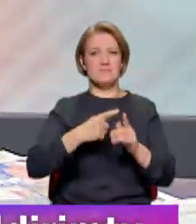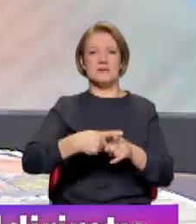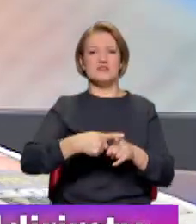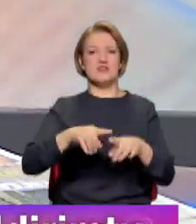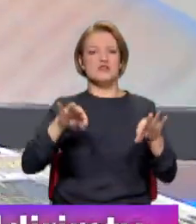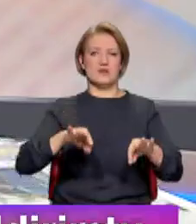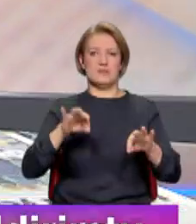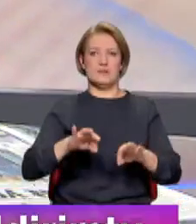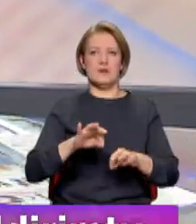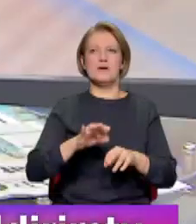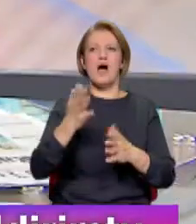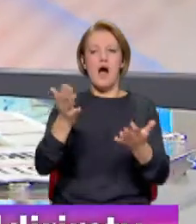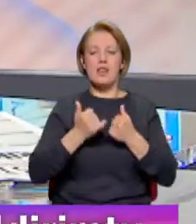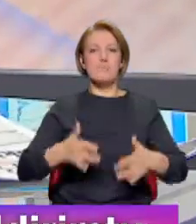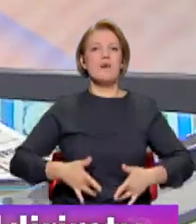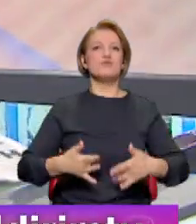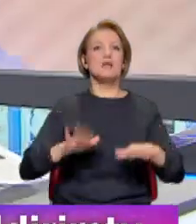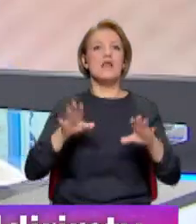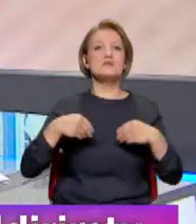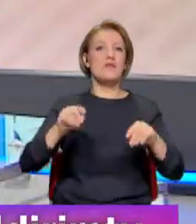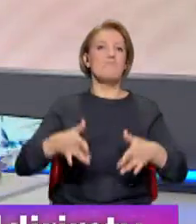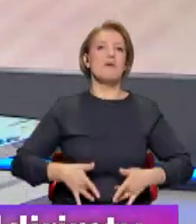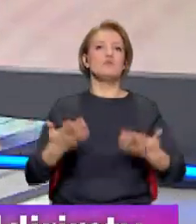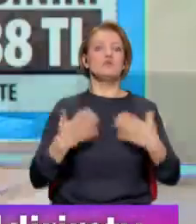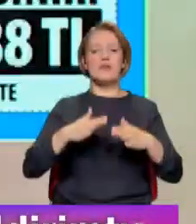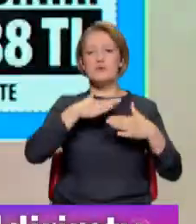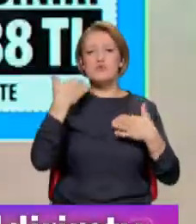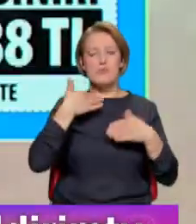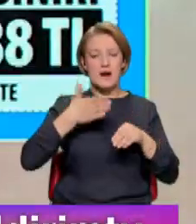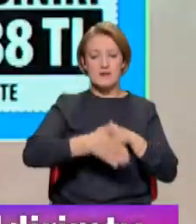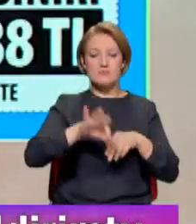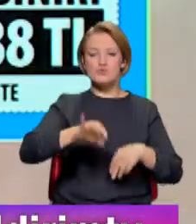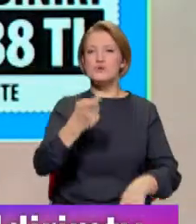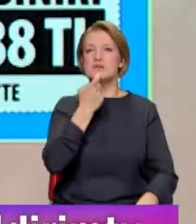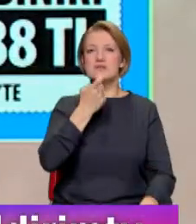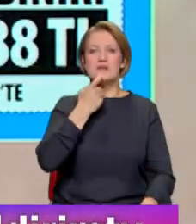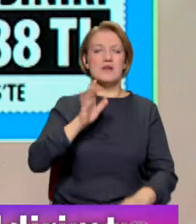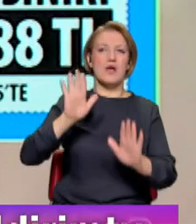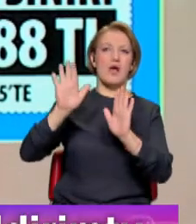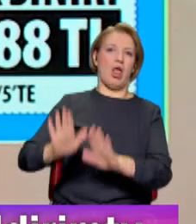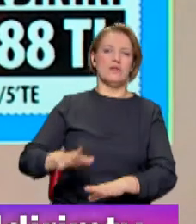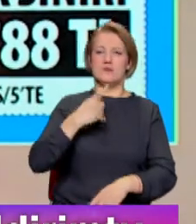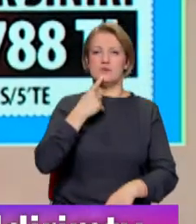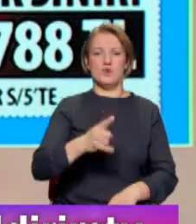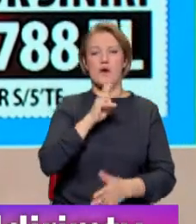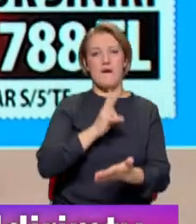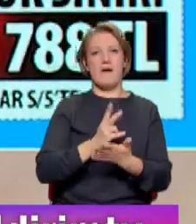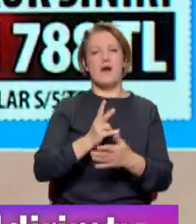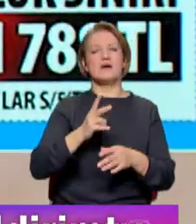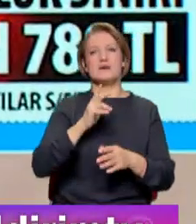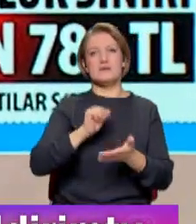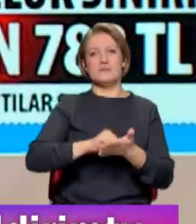paylaşacağız şimdi. Alan da memnun değil, satan da. Kurbanlıklar bu yıl ahırda kaldı diyor Karar